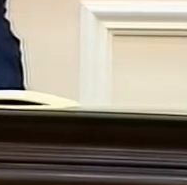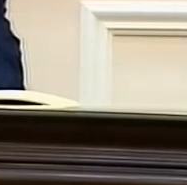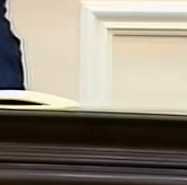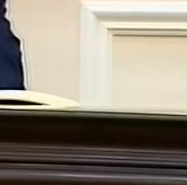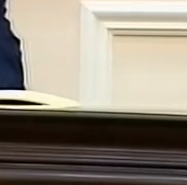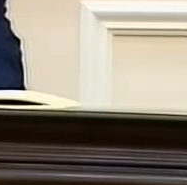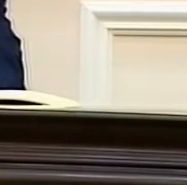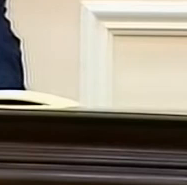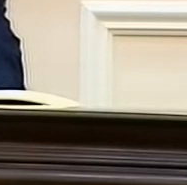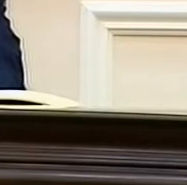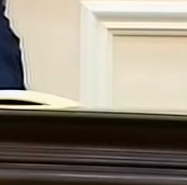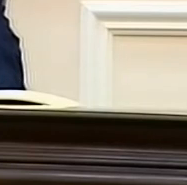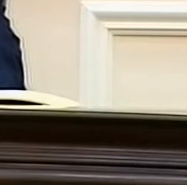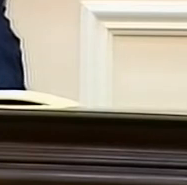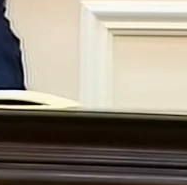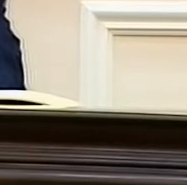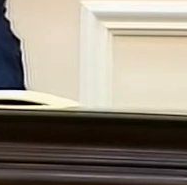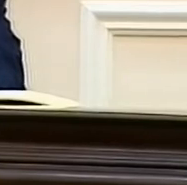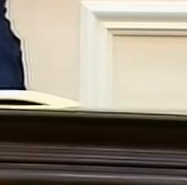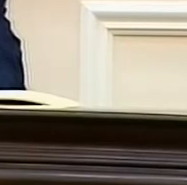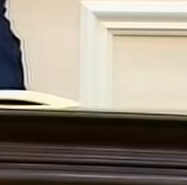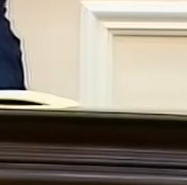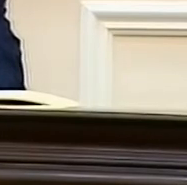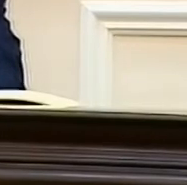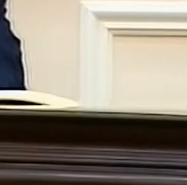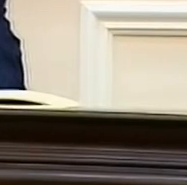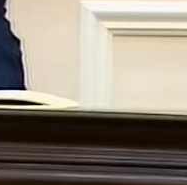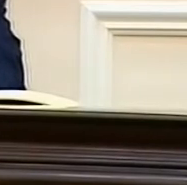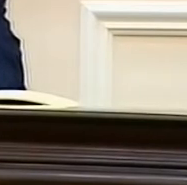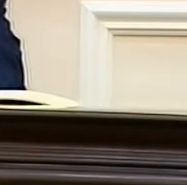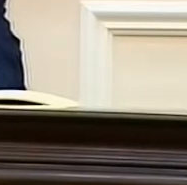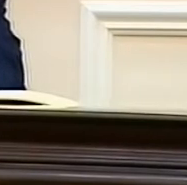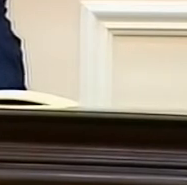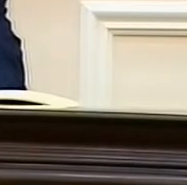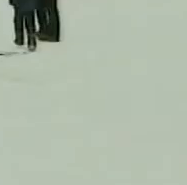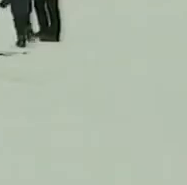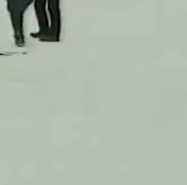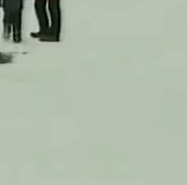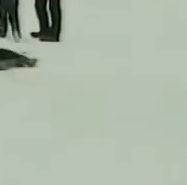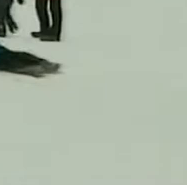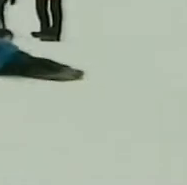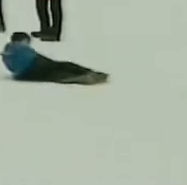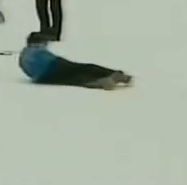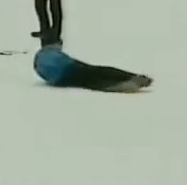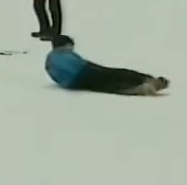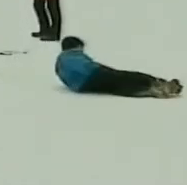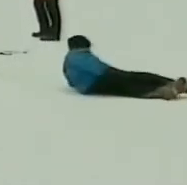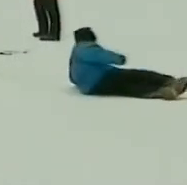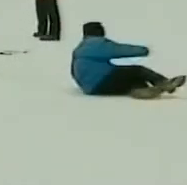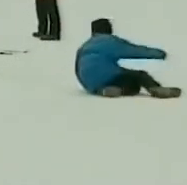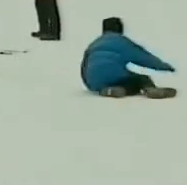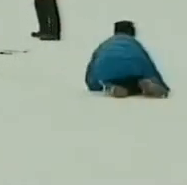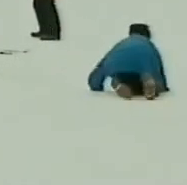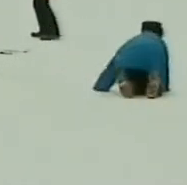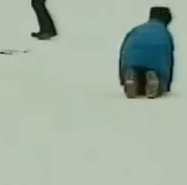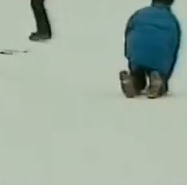мінімальна пенсія збільшилась на 65 грн до 949 грн збільшується допомога при народженні